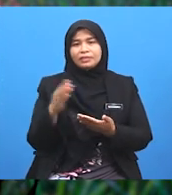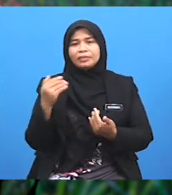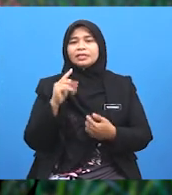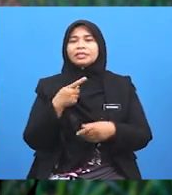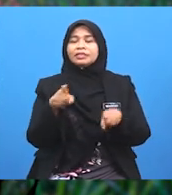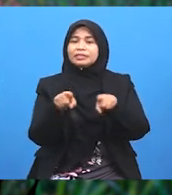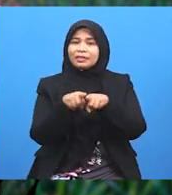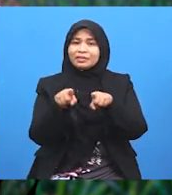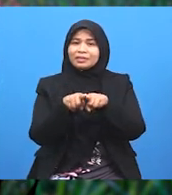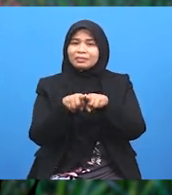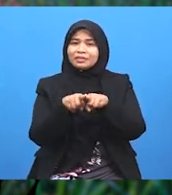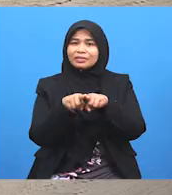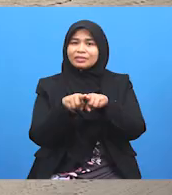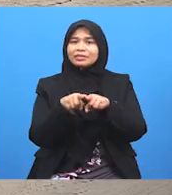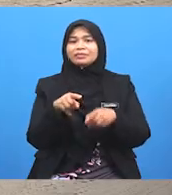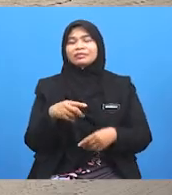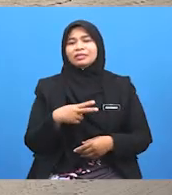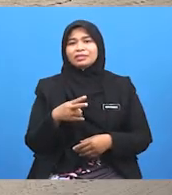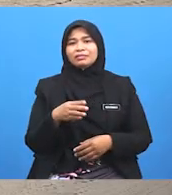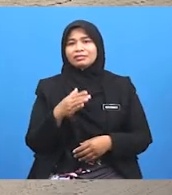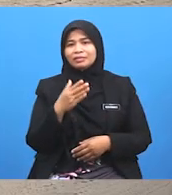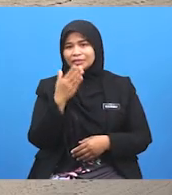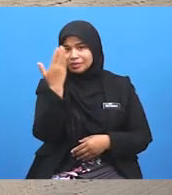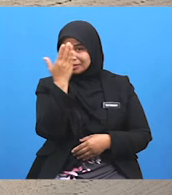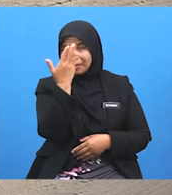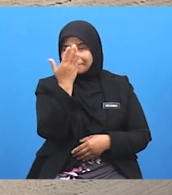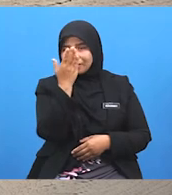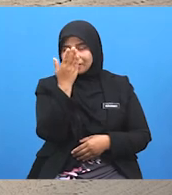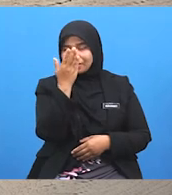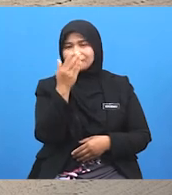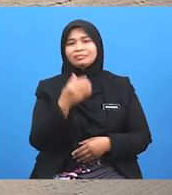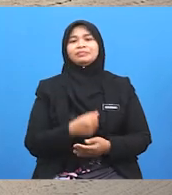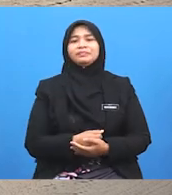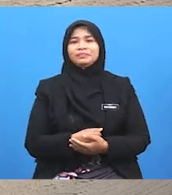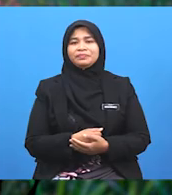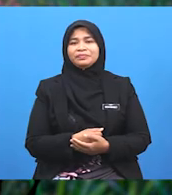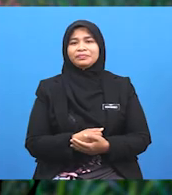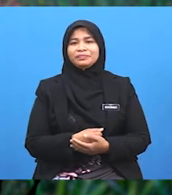sama-sama menghayati cermin Gugu Gaga.